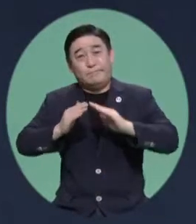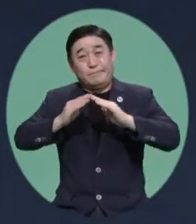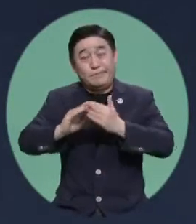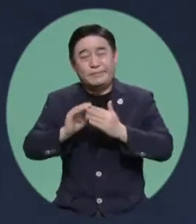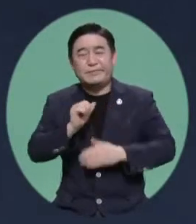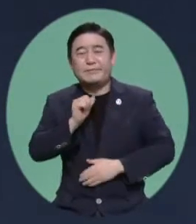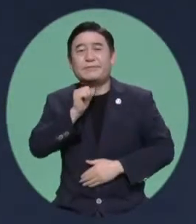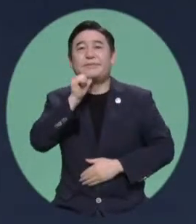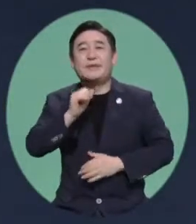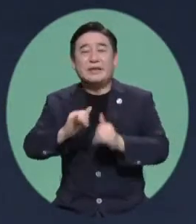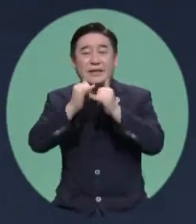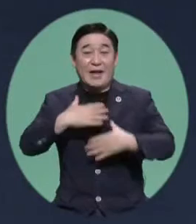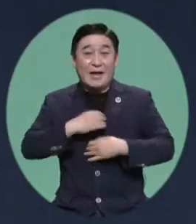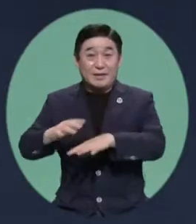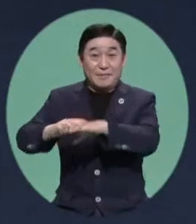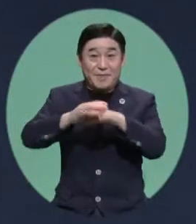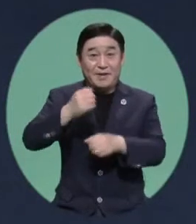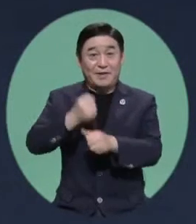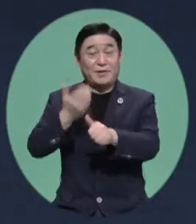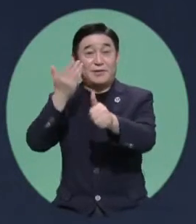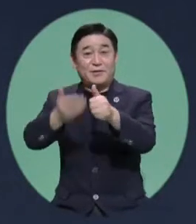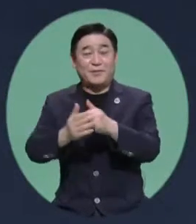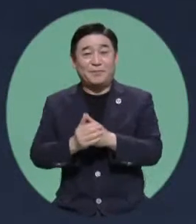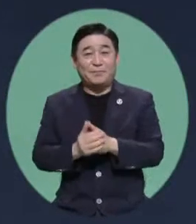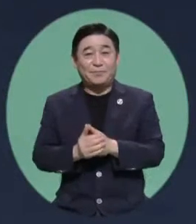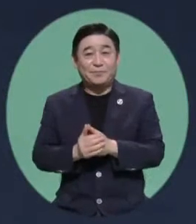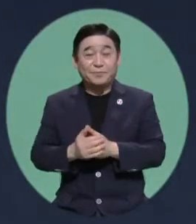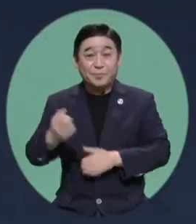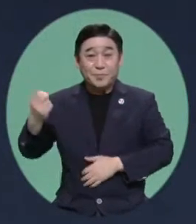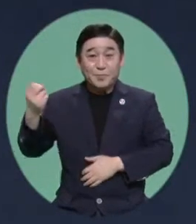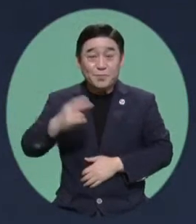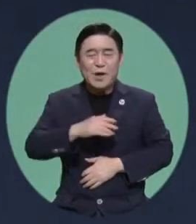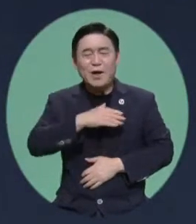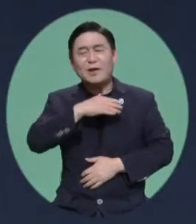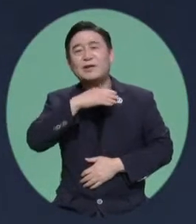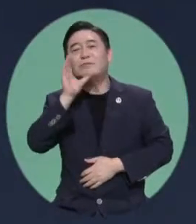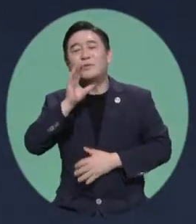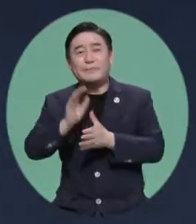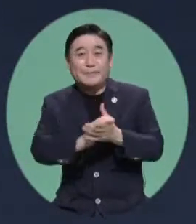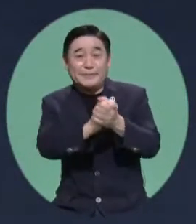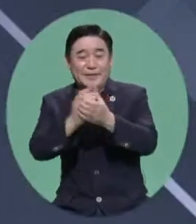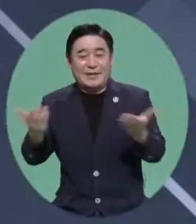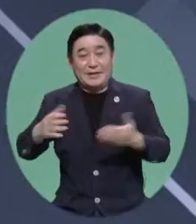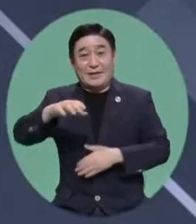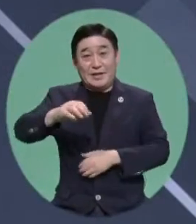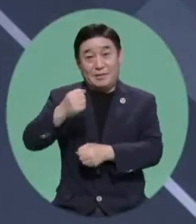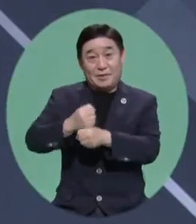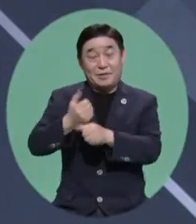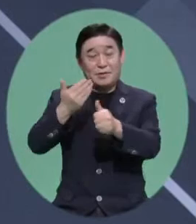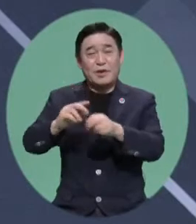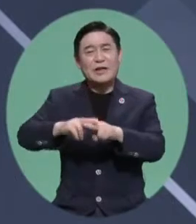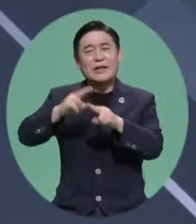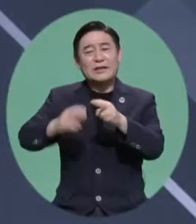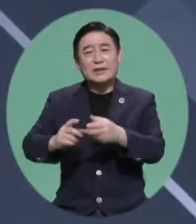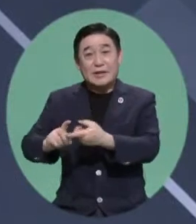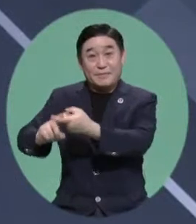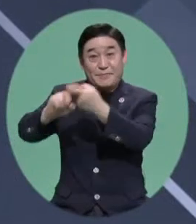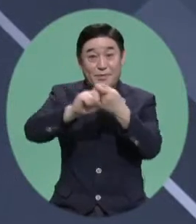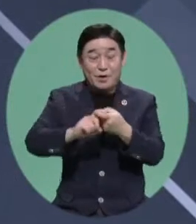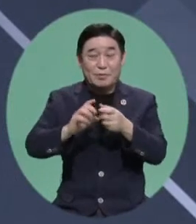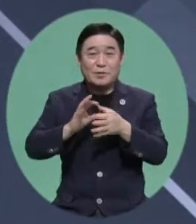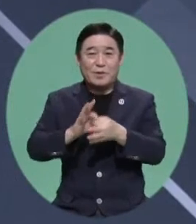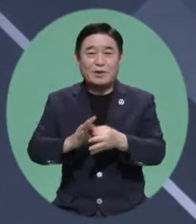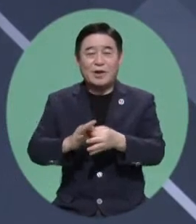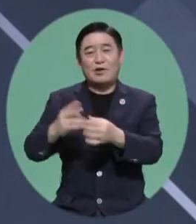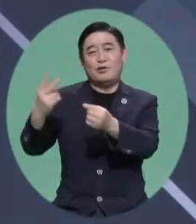대한 사회적 안전망을 마치 만들겠습니다 그리고 억 오렴 친화적인 일자리 와 은퇴자 협동조합을 통해서